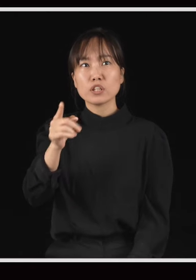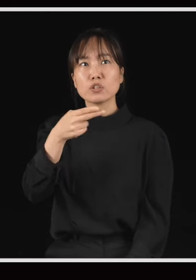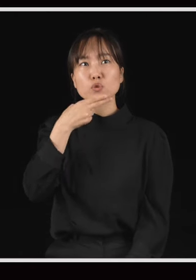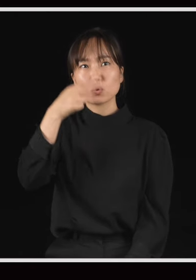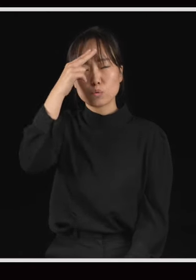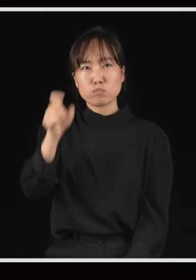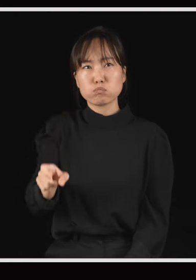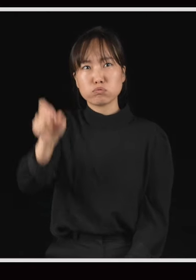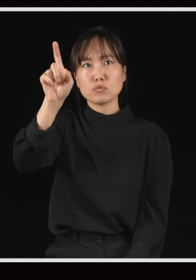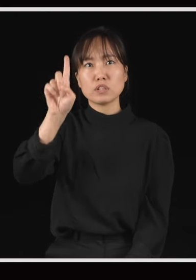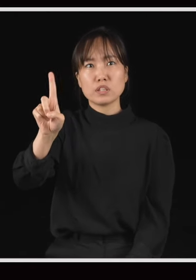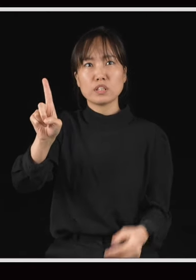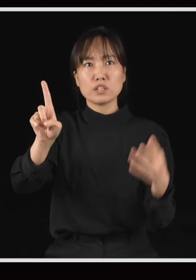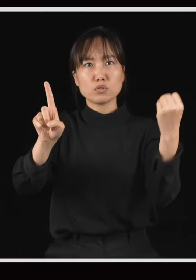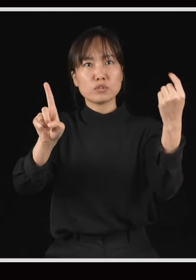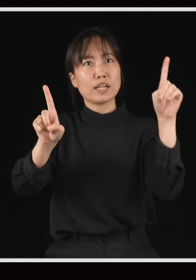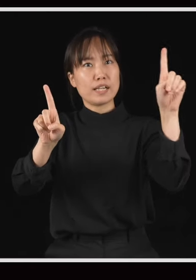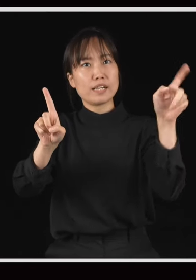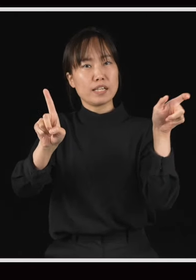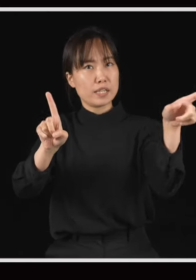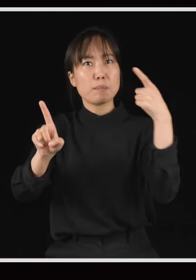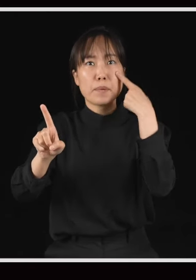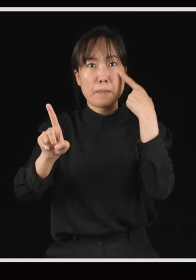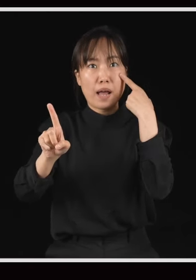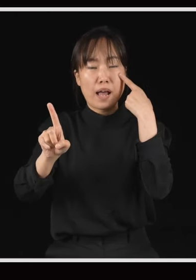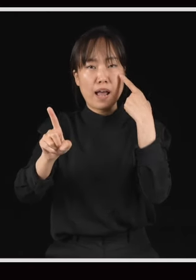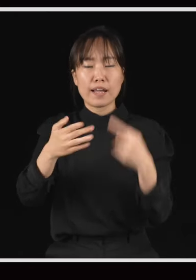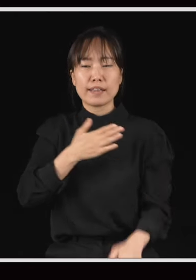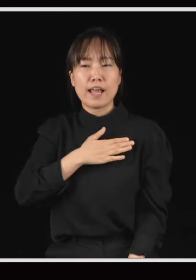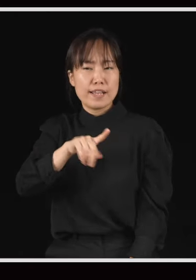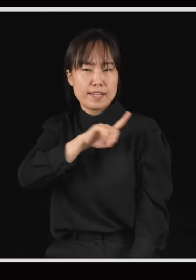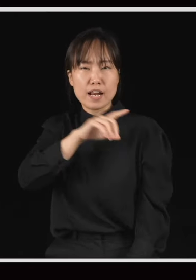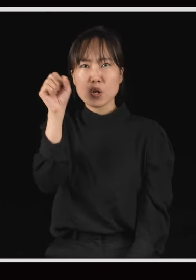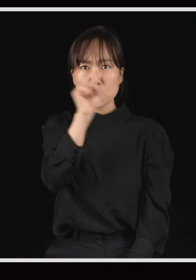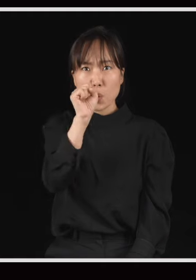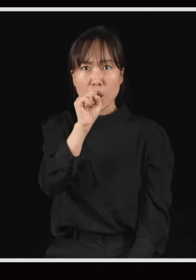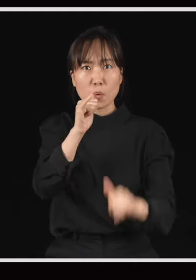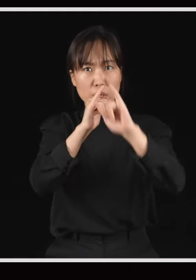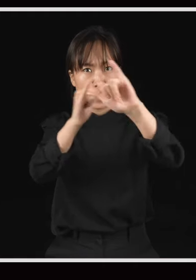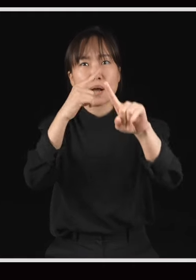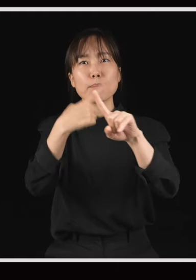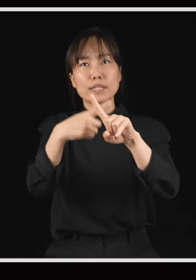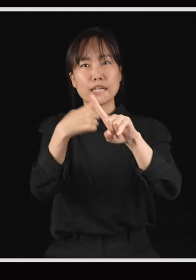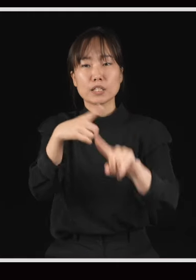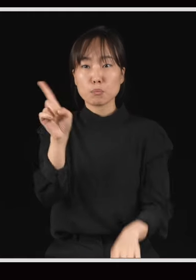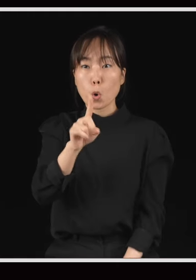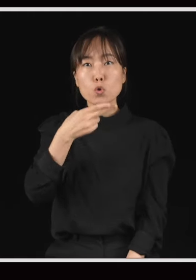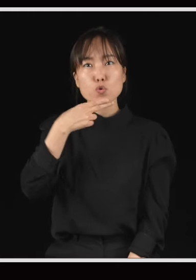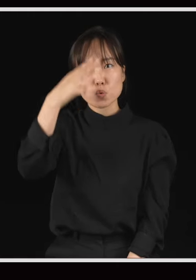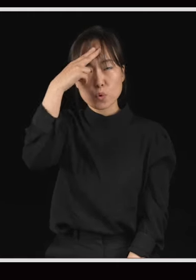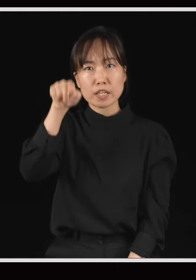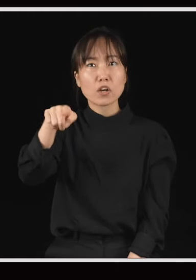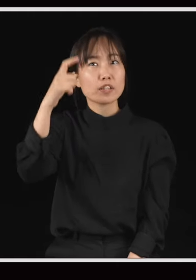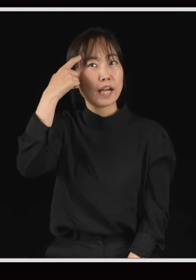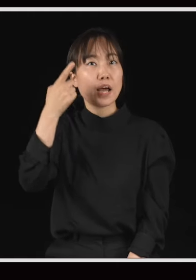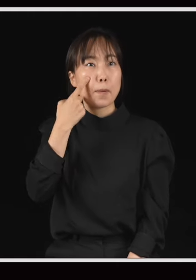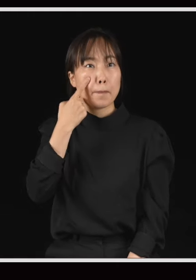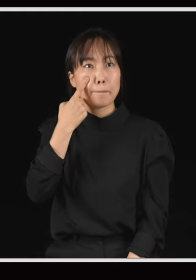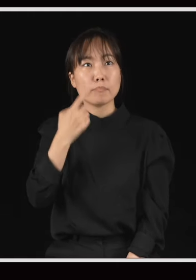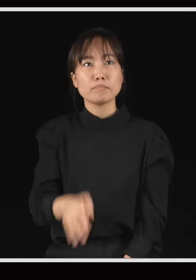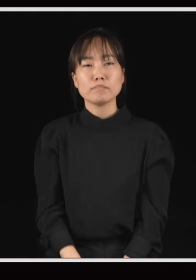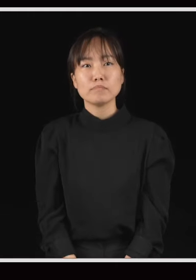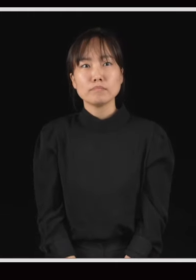여기 1이라고 숫자를 하나 이제 머릿속에 두세요. 그래서 내가 제일 좋아하고 나한테 가장 큰 보상을 주는 건 술이다 라는 생각을 하는